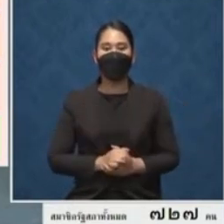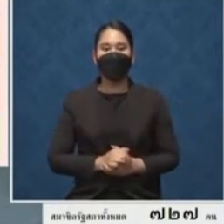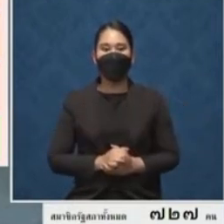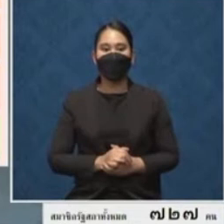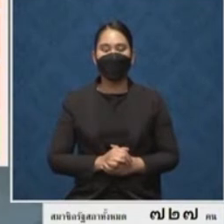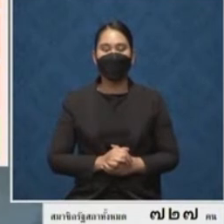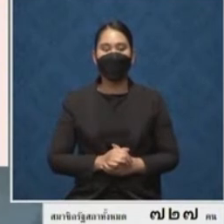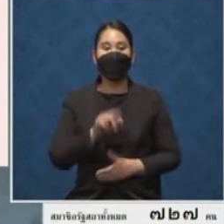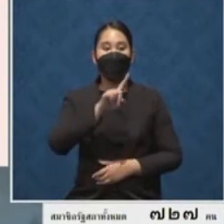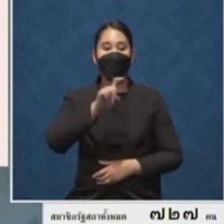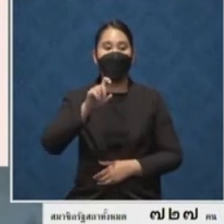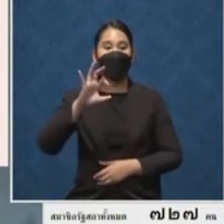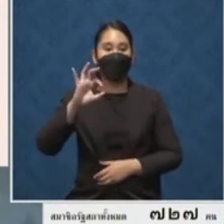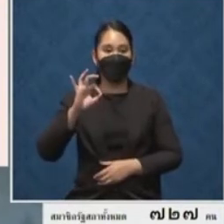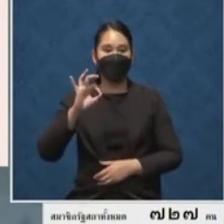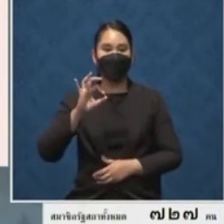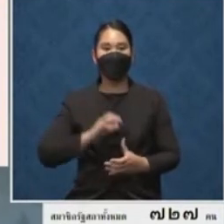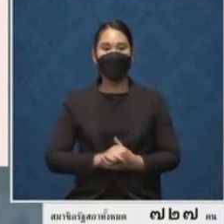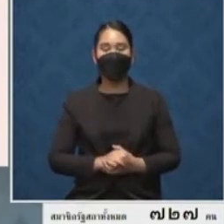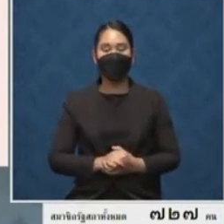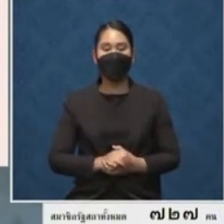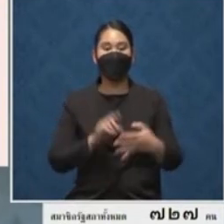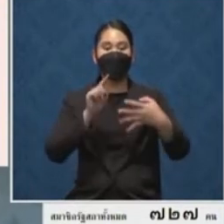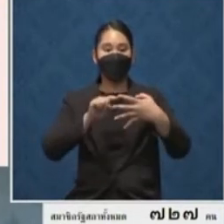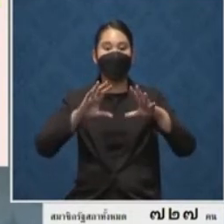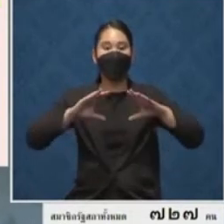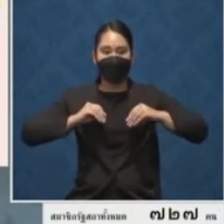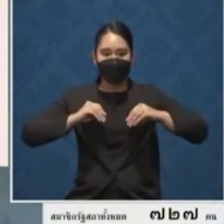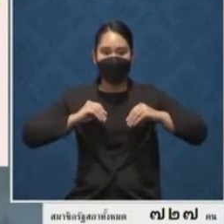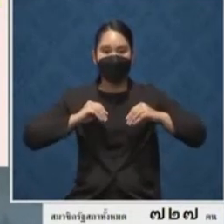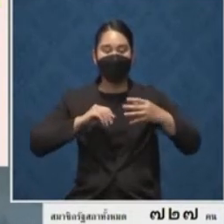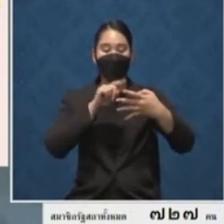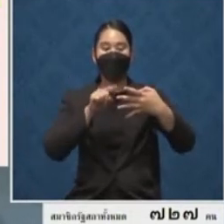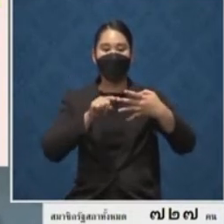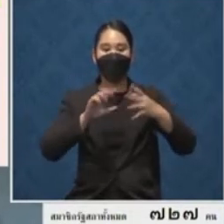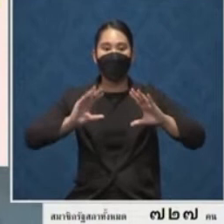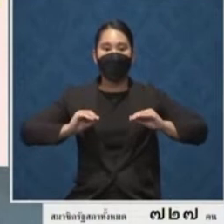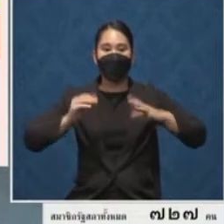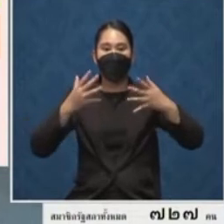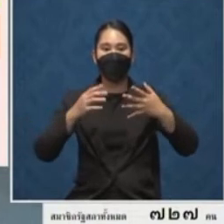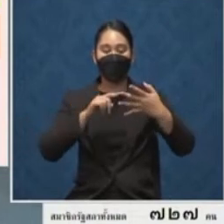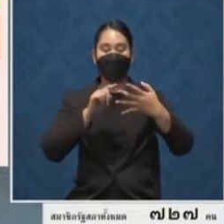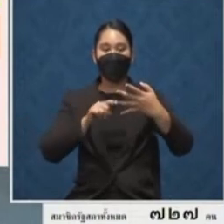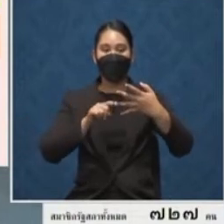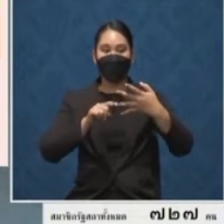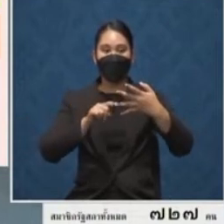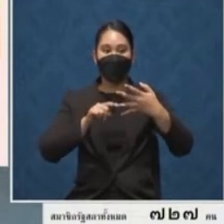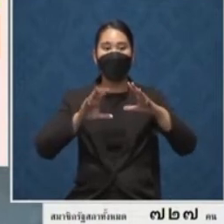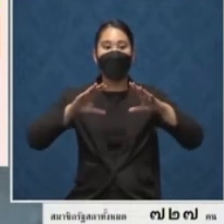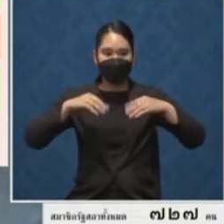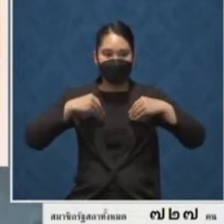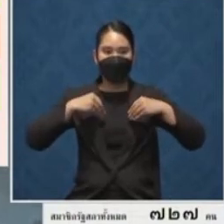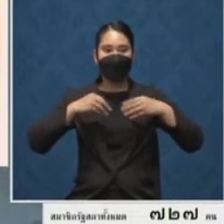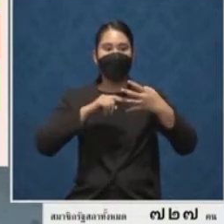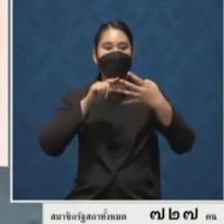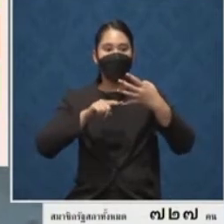109นายเฉลิมชัยเฟื่องคอน 1รับหลักการ2ไม่รับหลักการ3รับหลักการ4